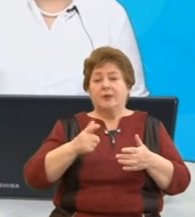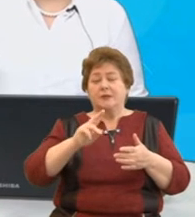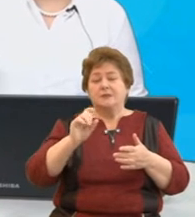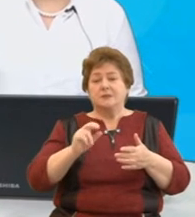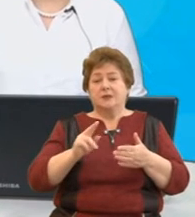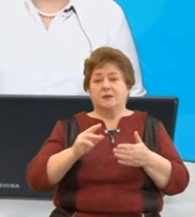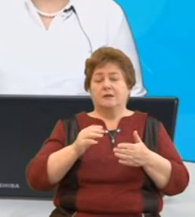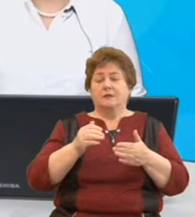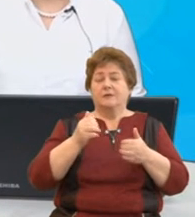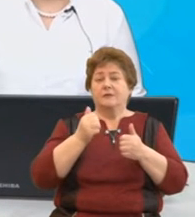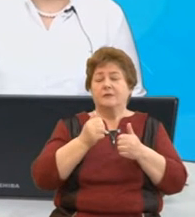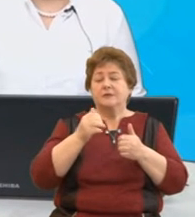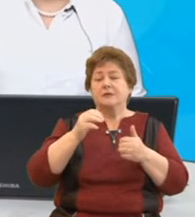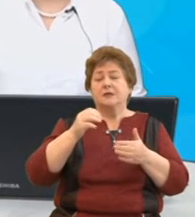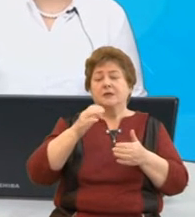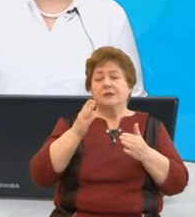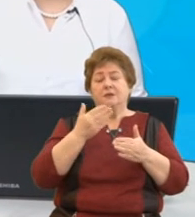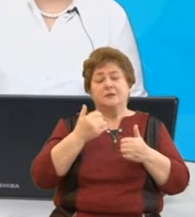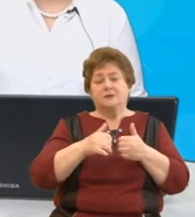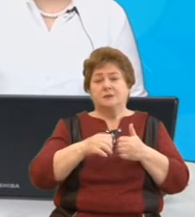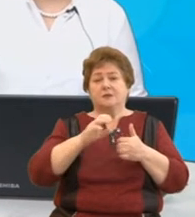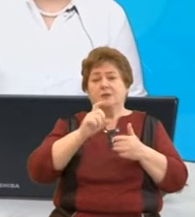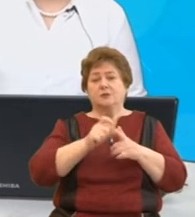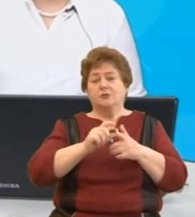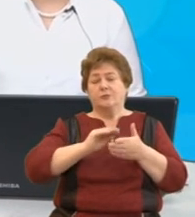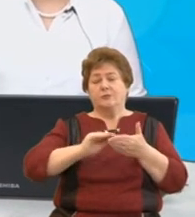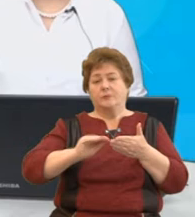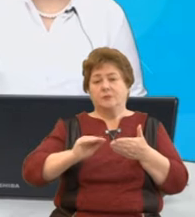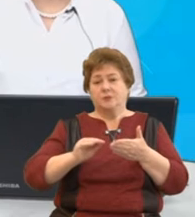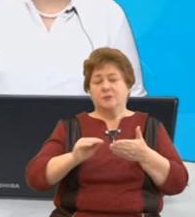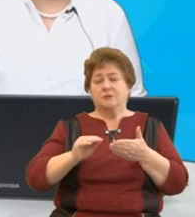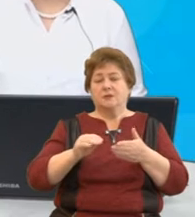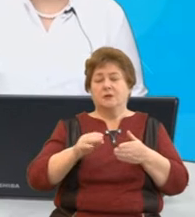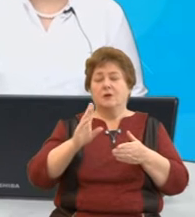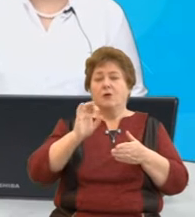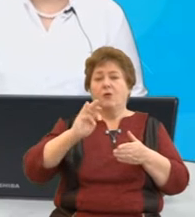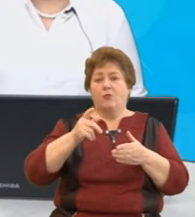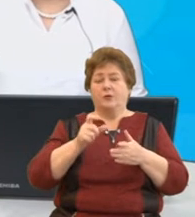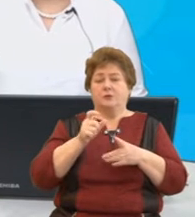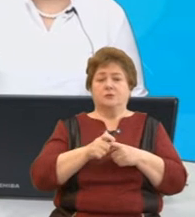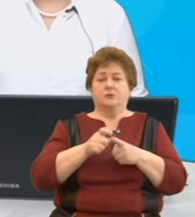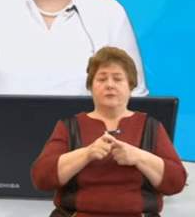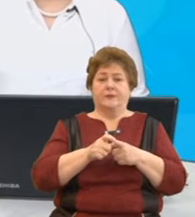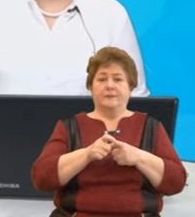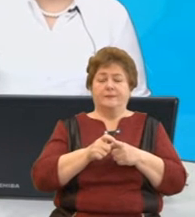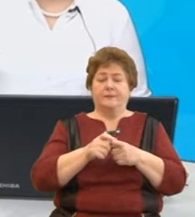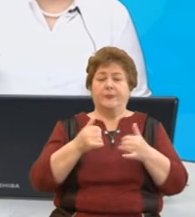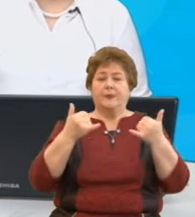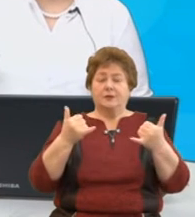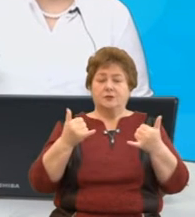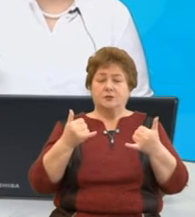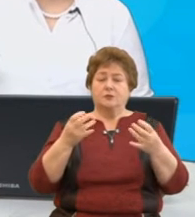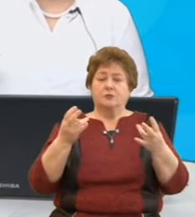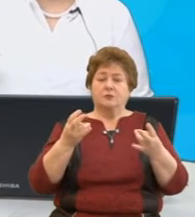стоит в середине слова а соответственно пишется в корне слова теперь